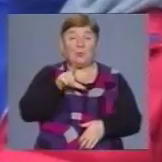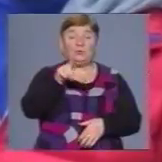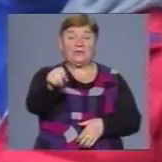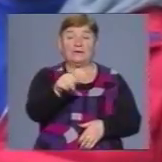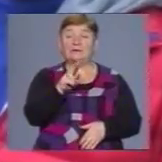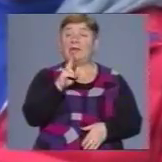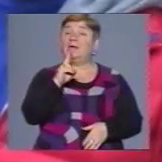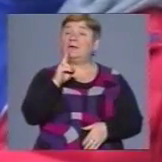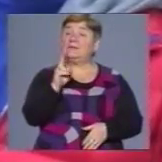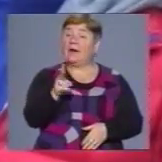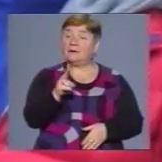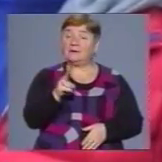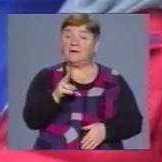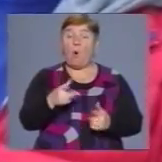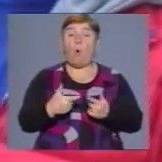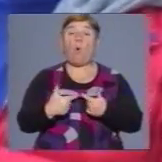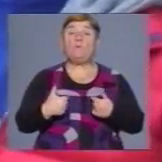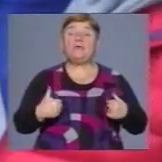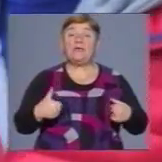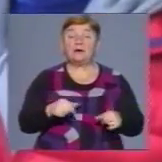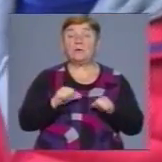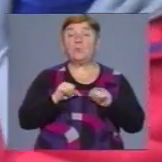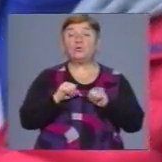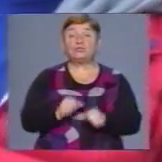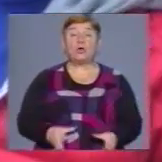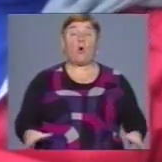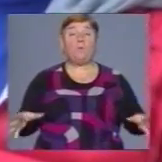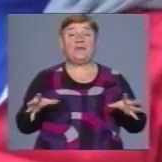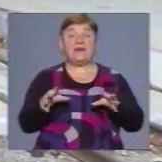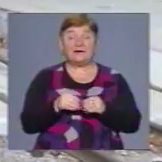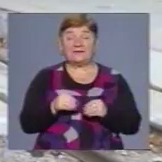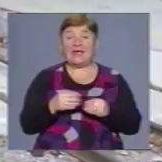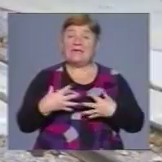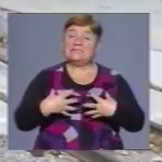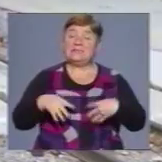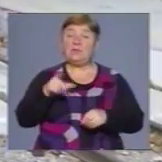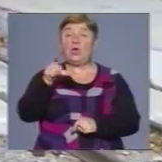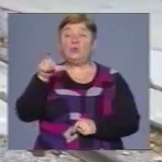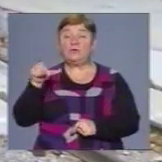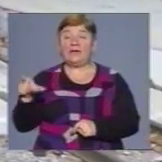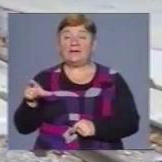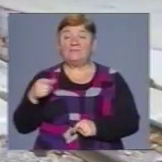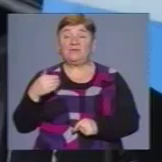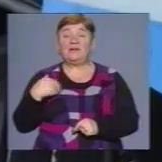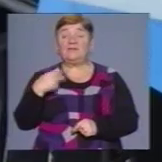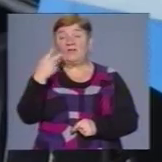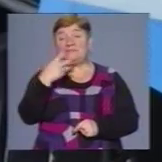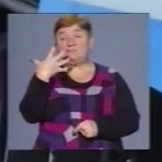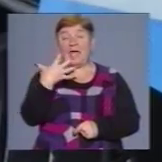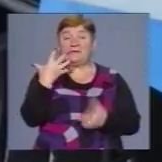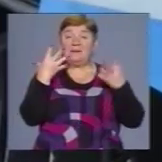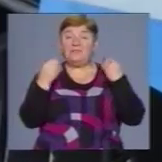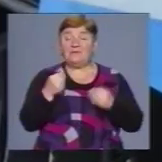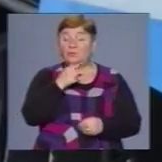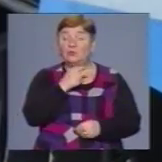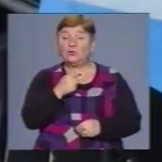як об'єкт інфраструктури може об'єднувати сім'ї людей. На зйомки фільму відведено 25 днів. Протягом цього